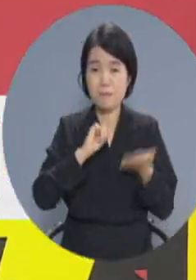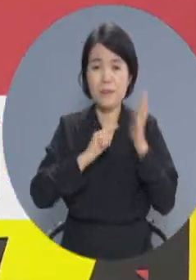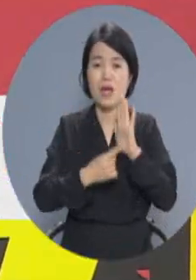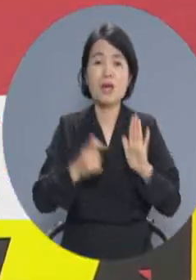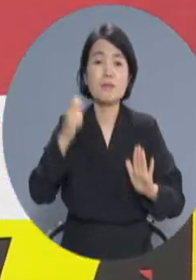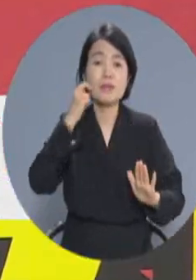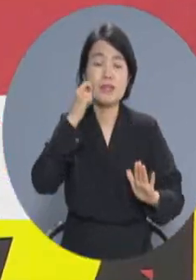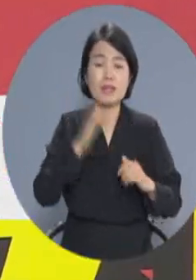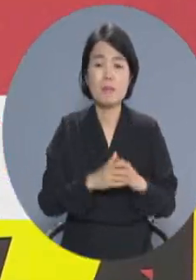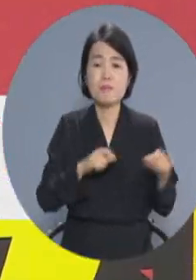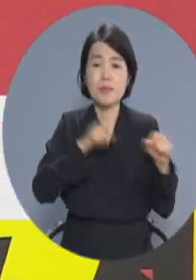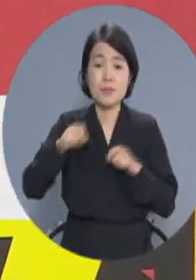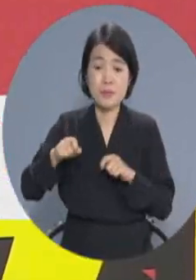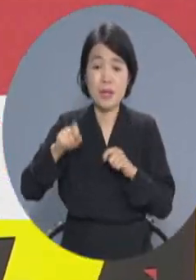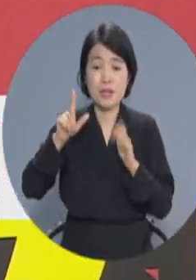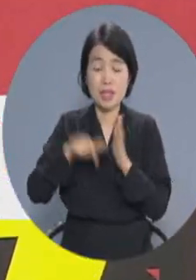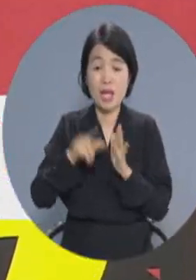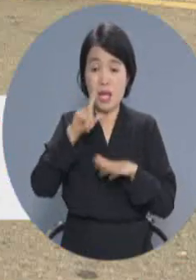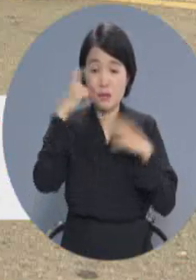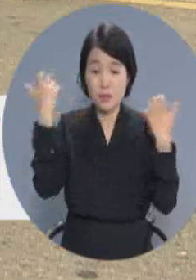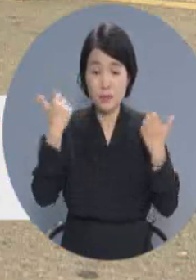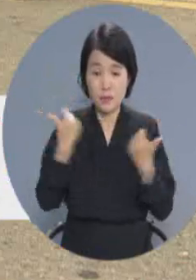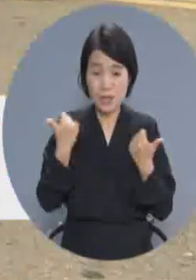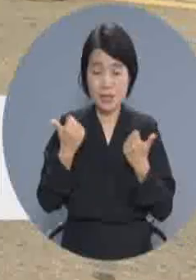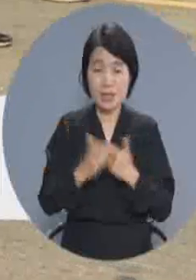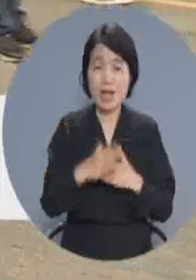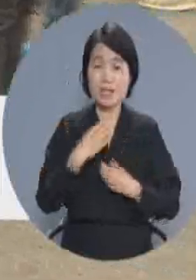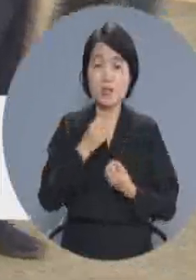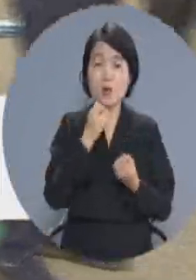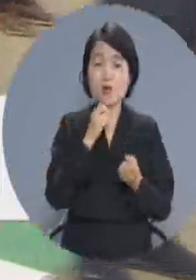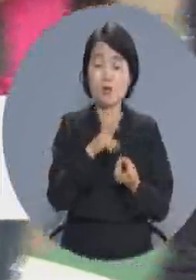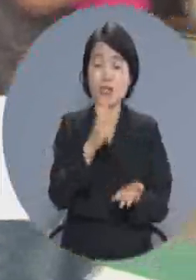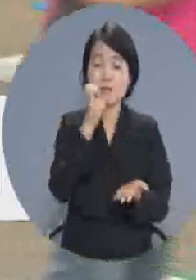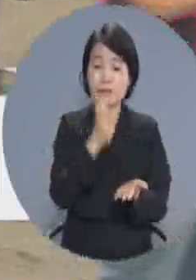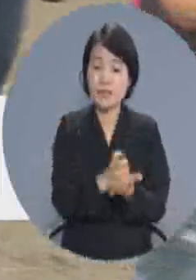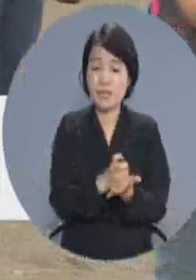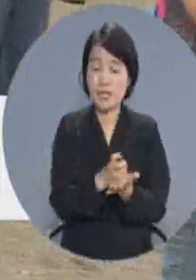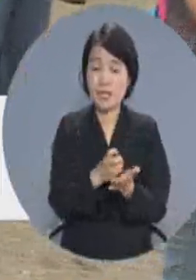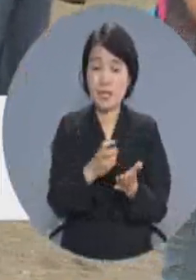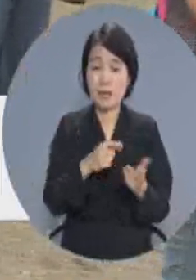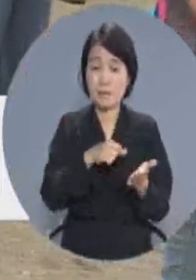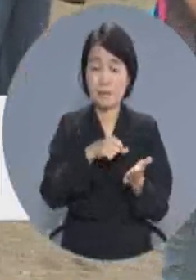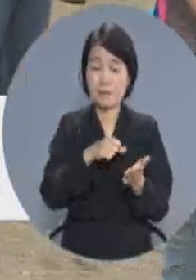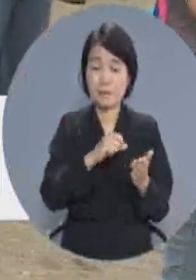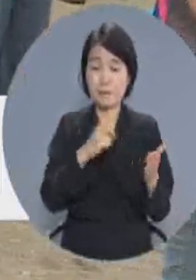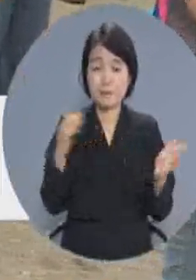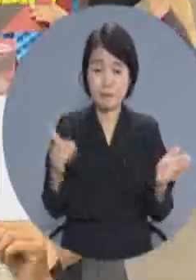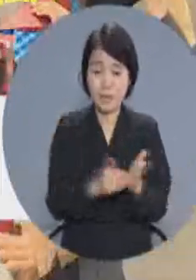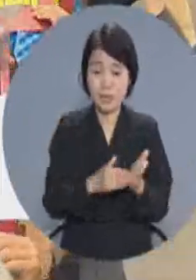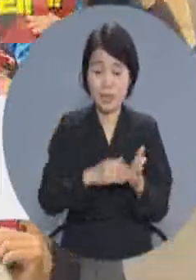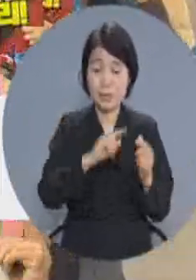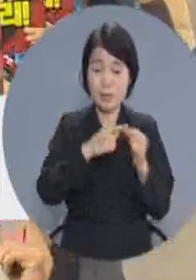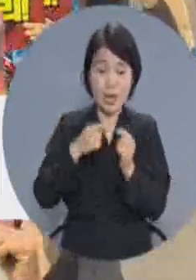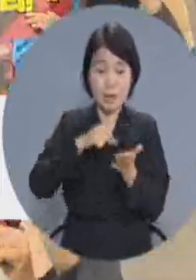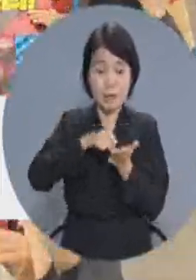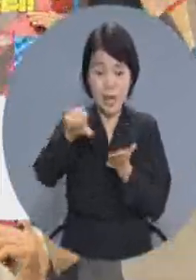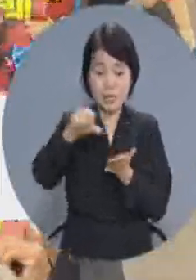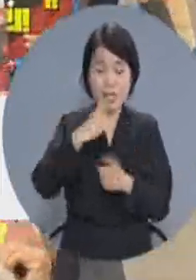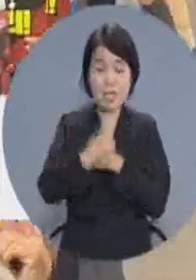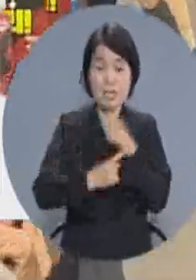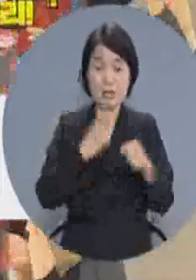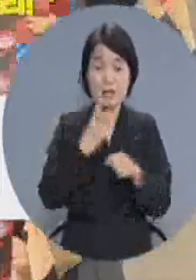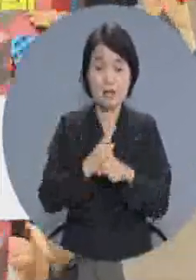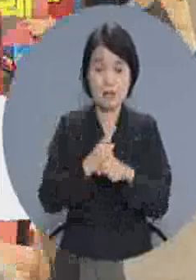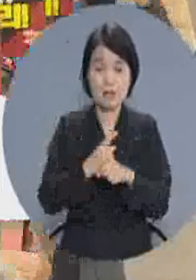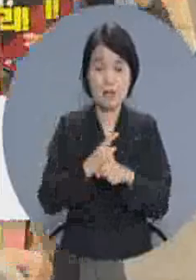수 없다며 미루는 사이 국회에는 안전 운임제 일몰제 조항을 삭제하는 법안이 발의됐지만 1년 넘게 계류